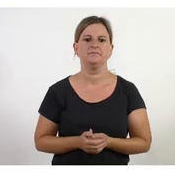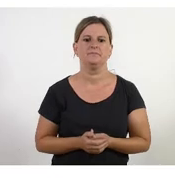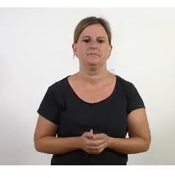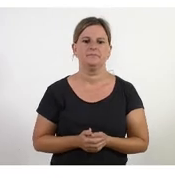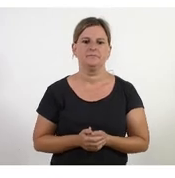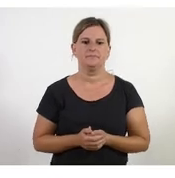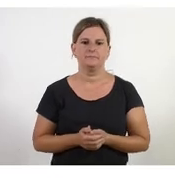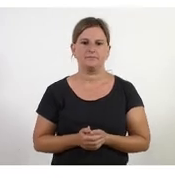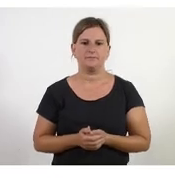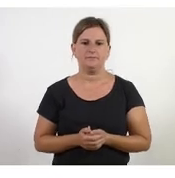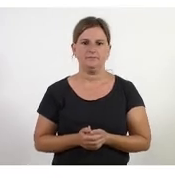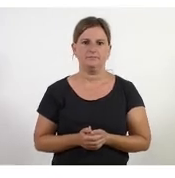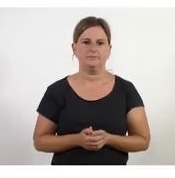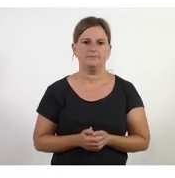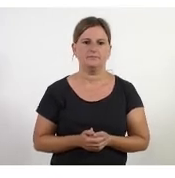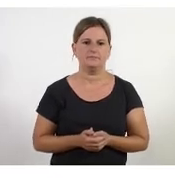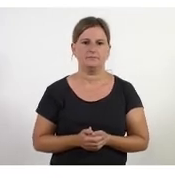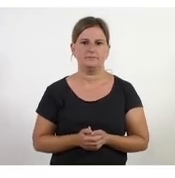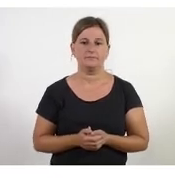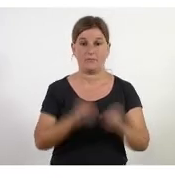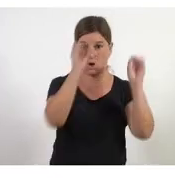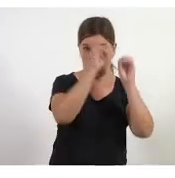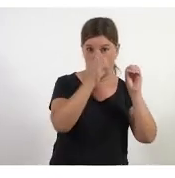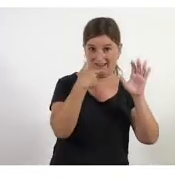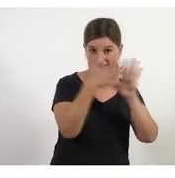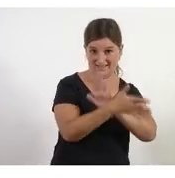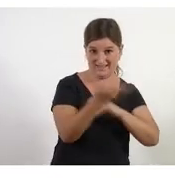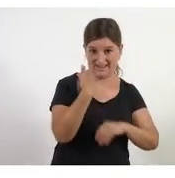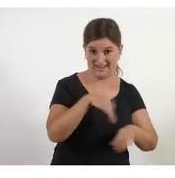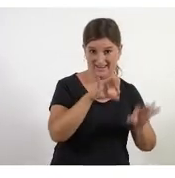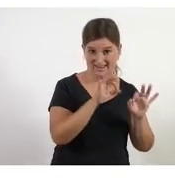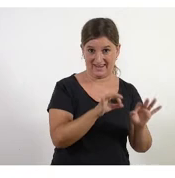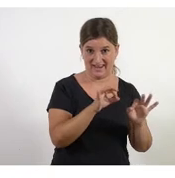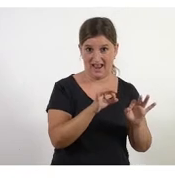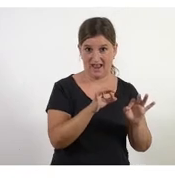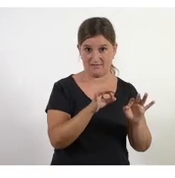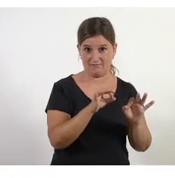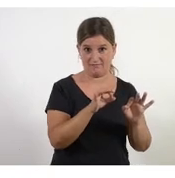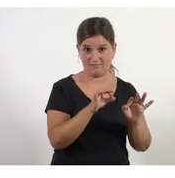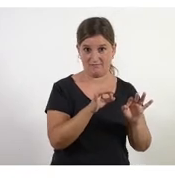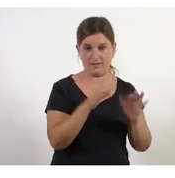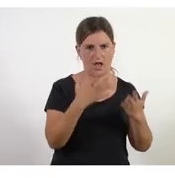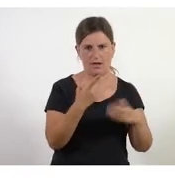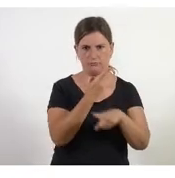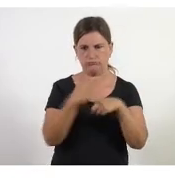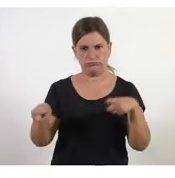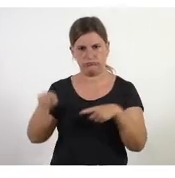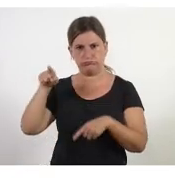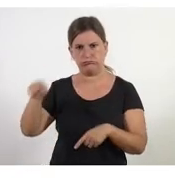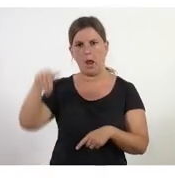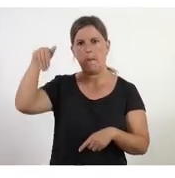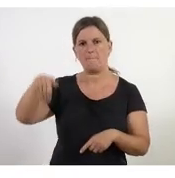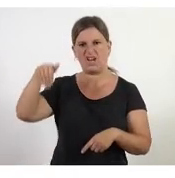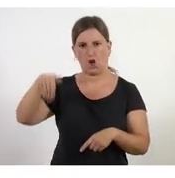I en contraposició amb la solució de Google, perquè tenen alguns punts totalment diferents, la solució de